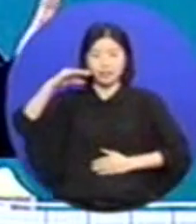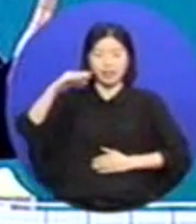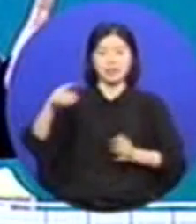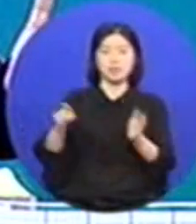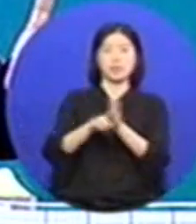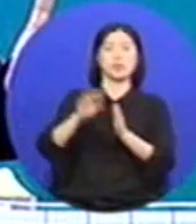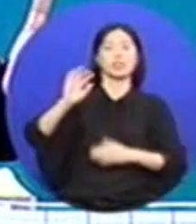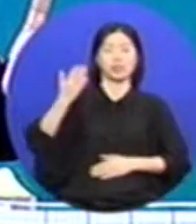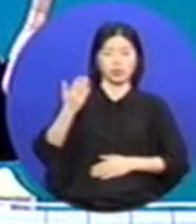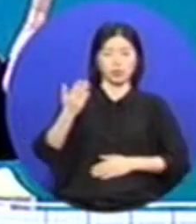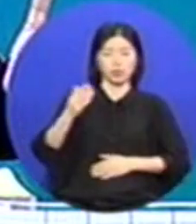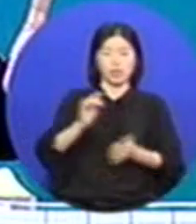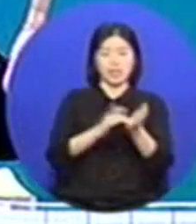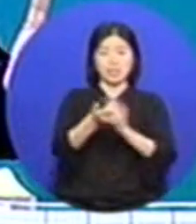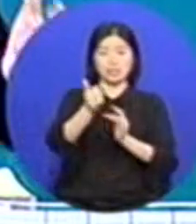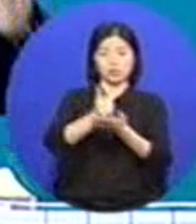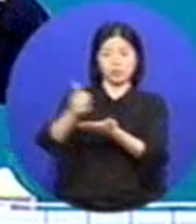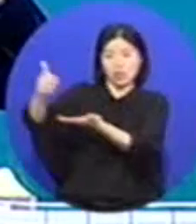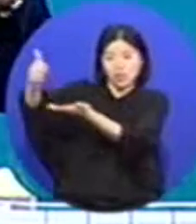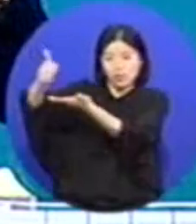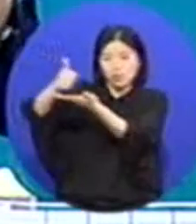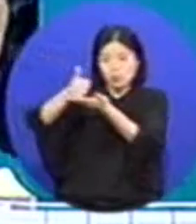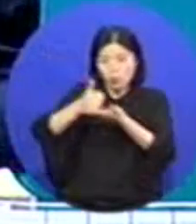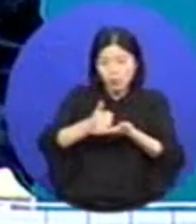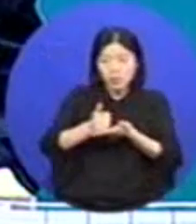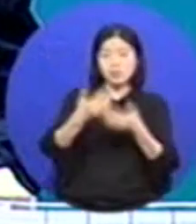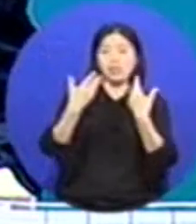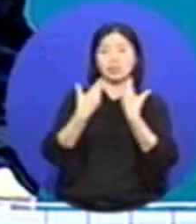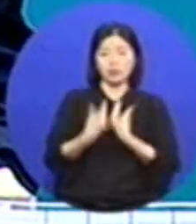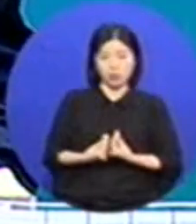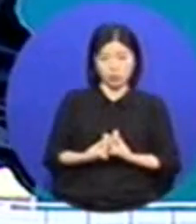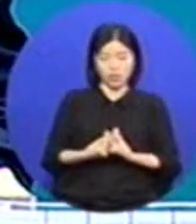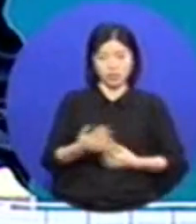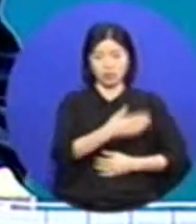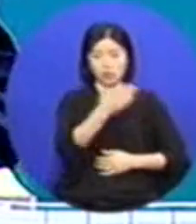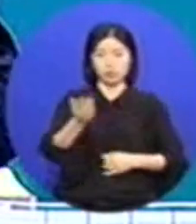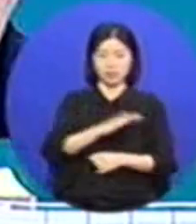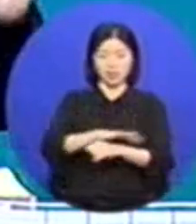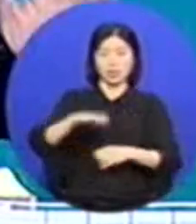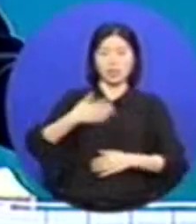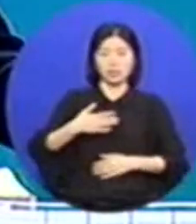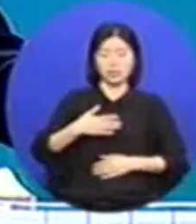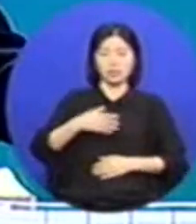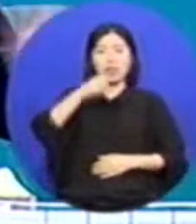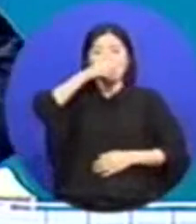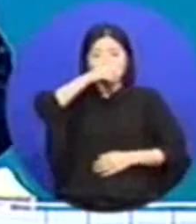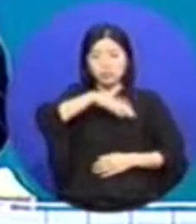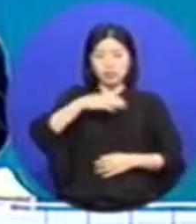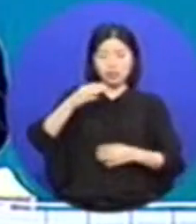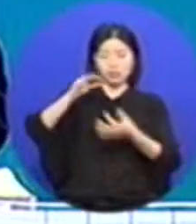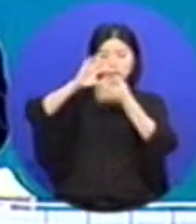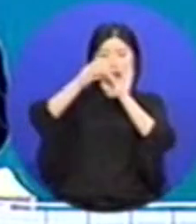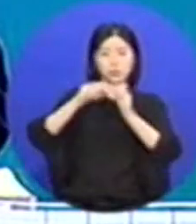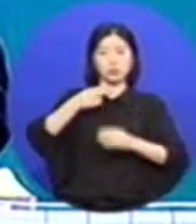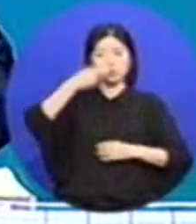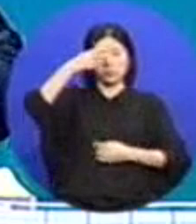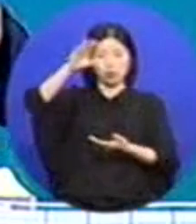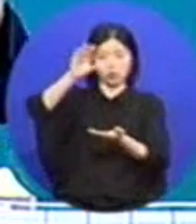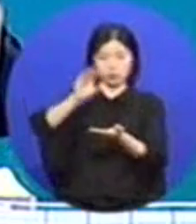손님이 신 경우에 여러분도 다 잘 알다시피 그냥 포도주가 떨어지고 맙니다